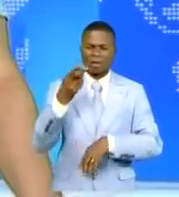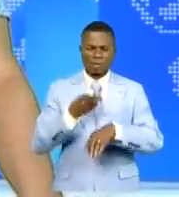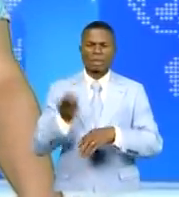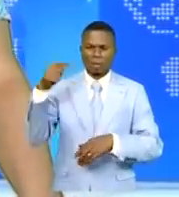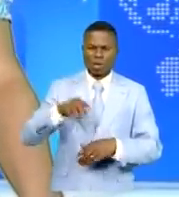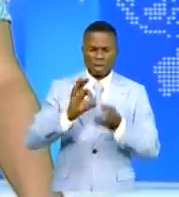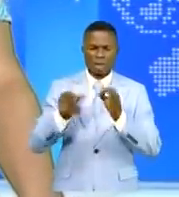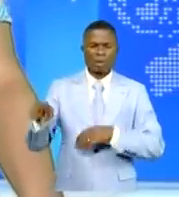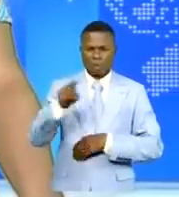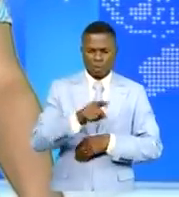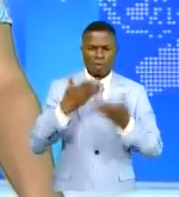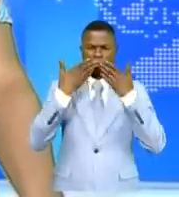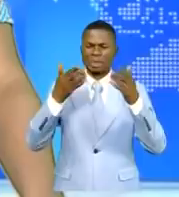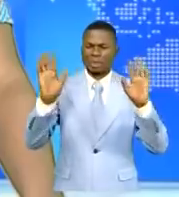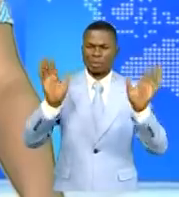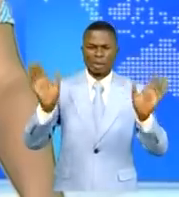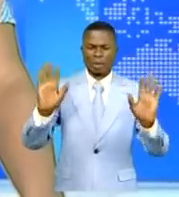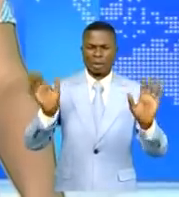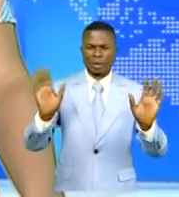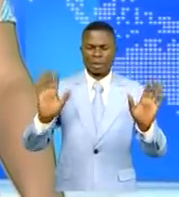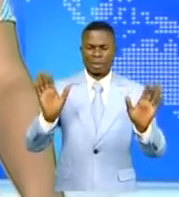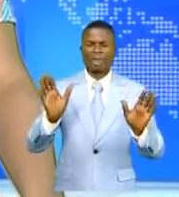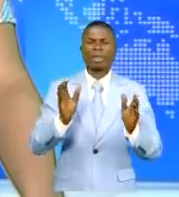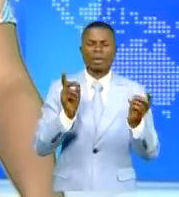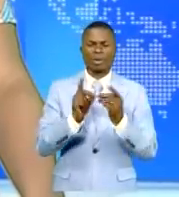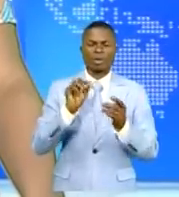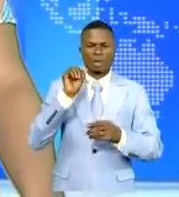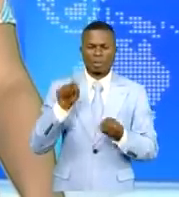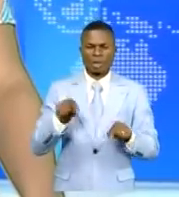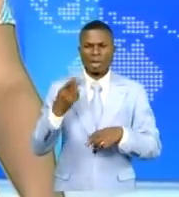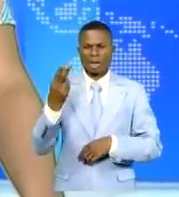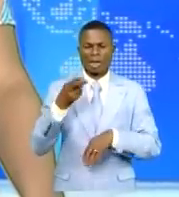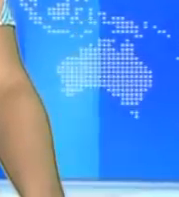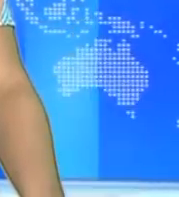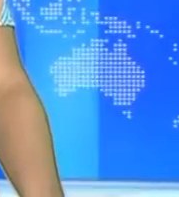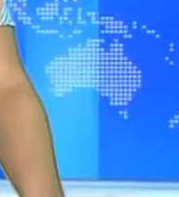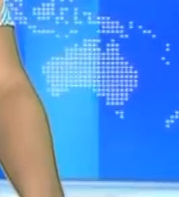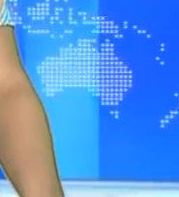même plaisir. D'ici là, portez-vous bien et retrouvez tout à l'heure Cédric Kenina.